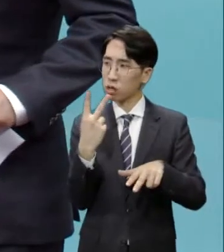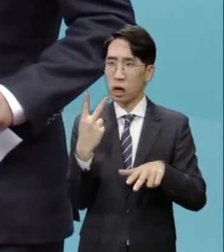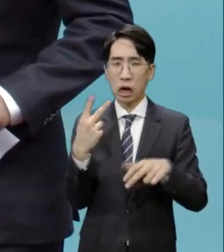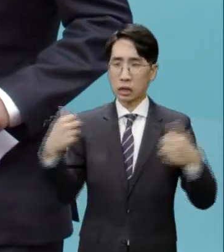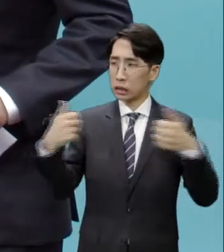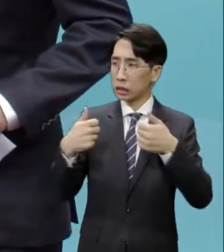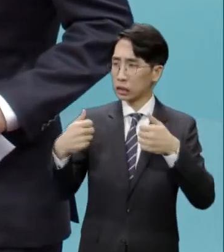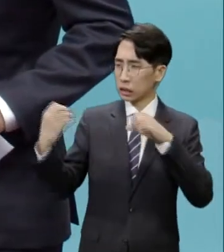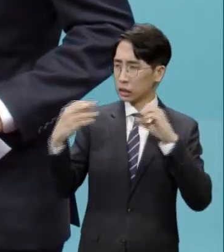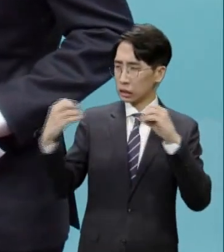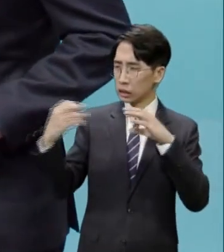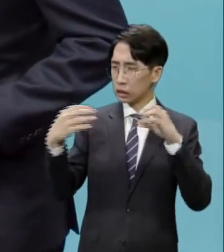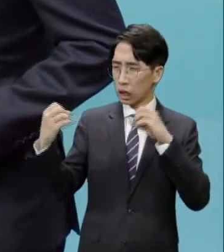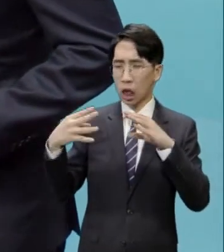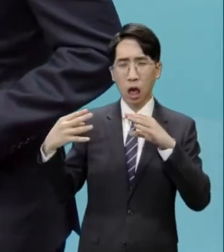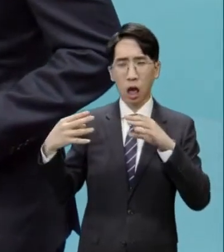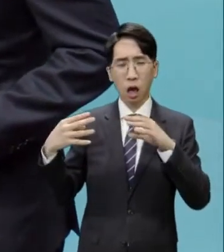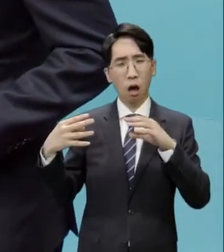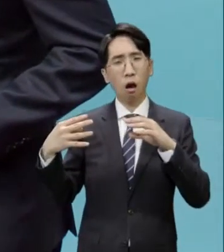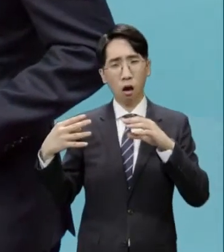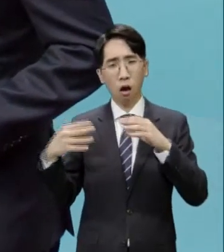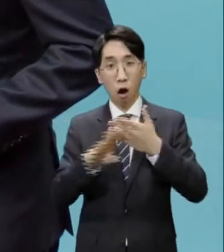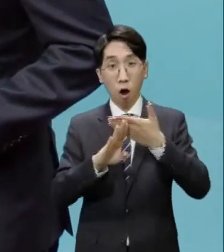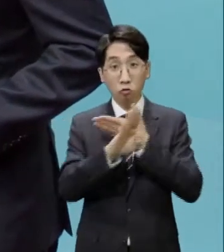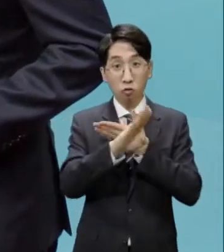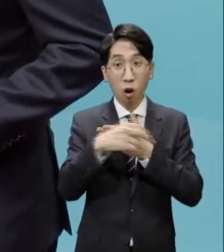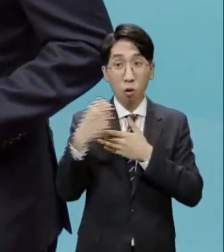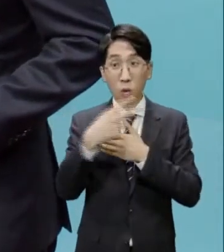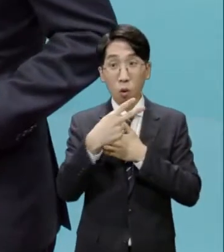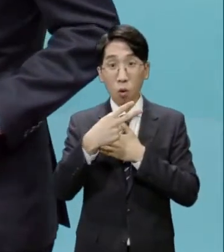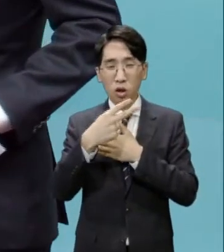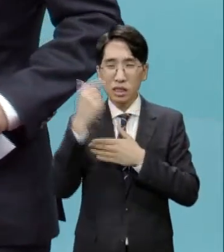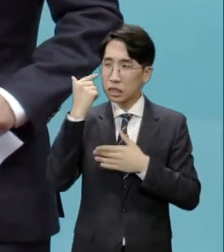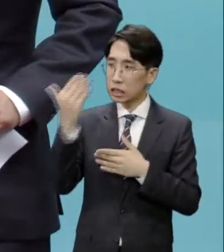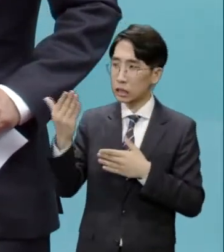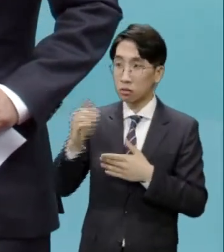설전을 벌인 윤희원 이번에는 김연미 장관에게